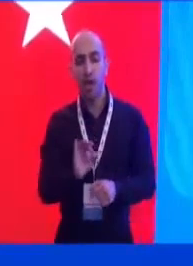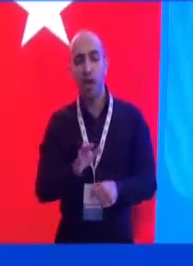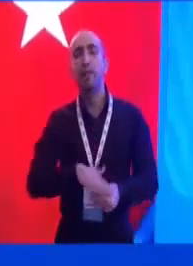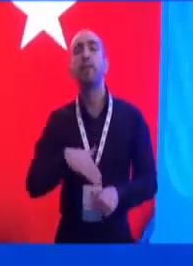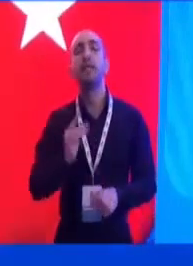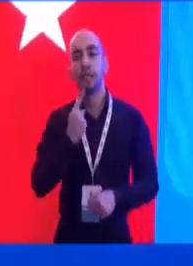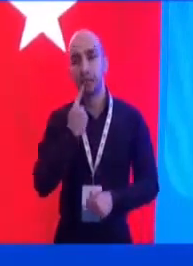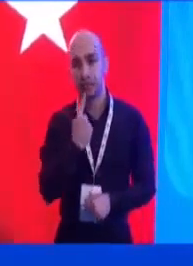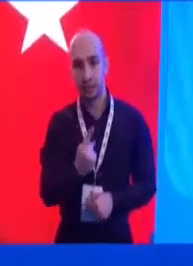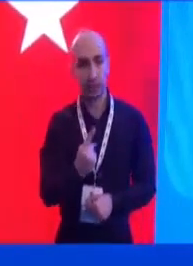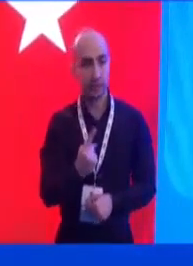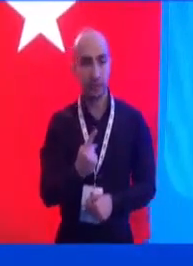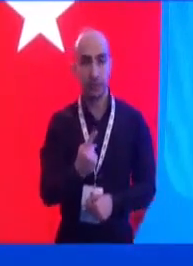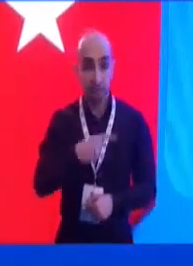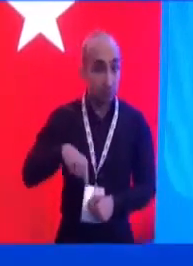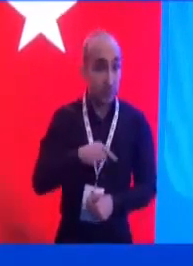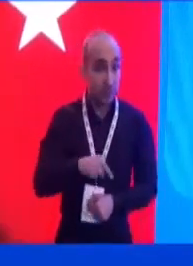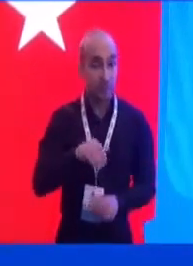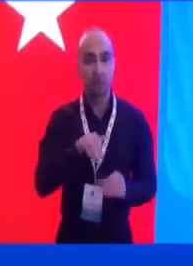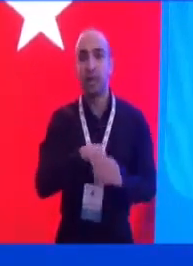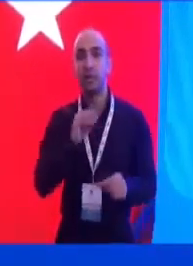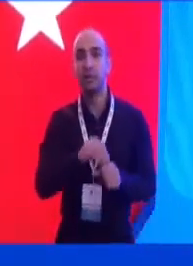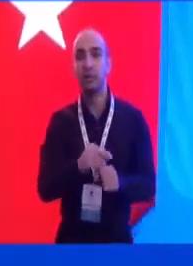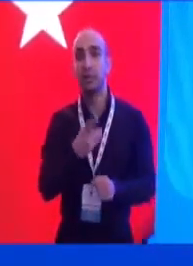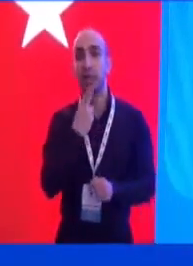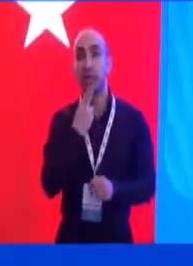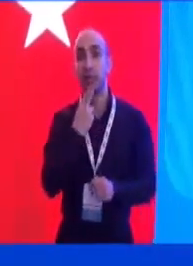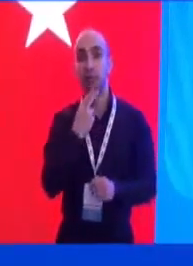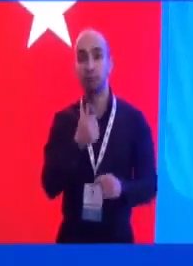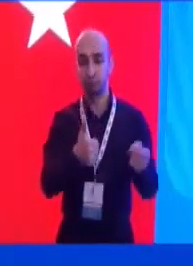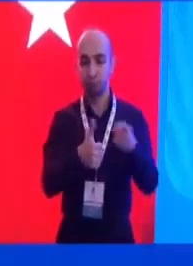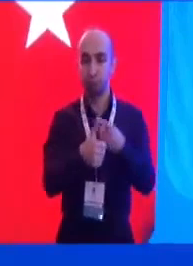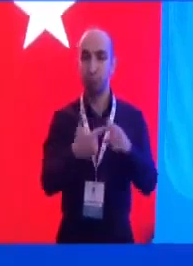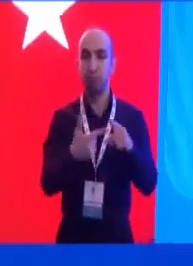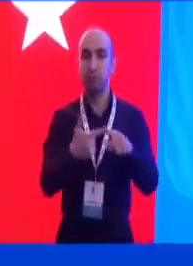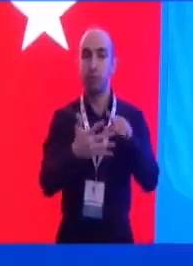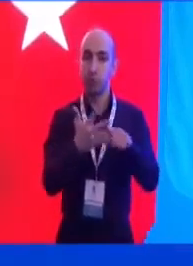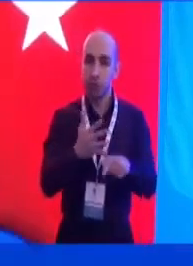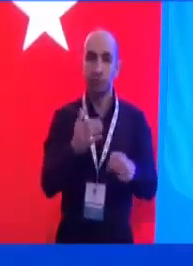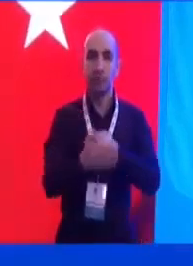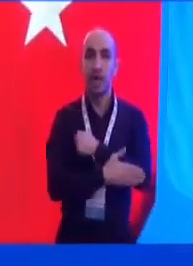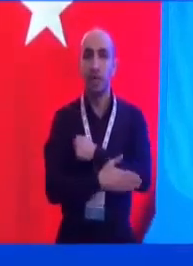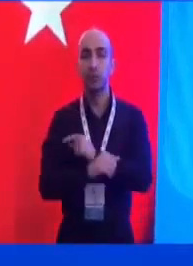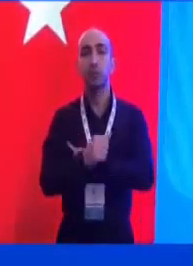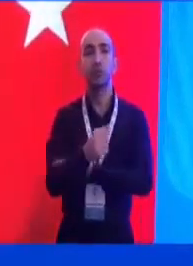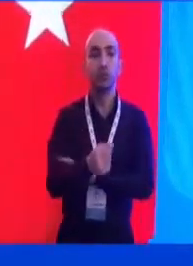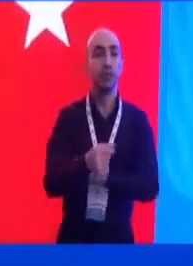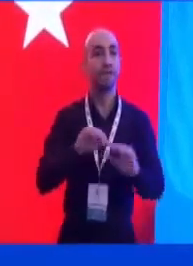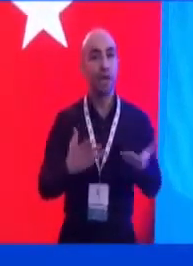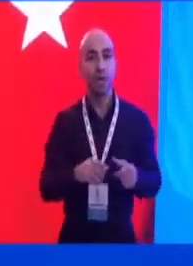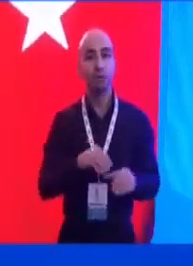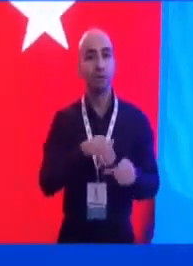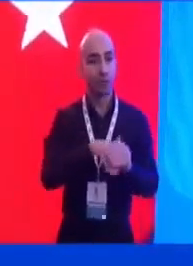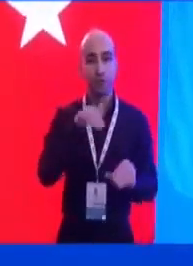dedik. Biz partimizdeki kadınları ana kademelerin yardımcı güçleri ya da seçimden